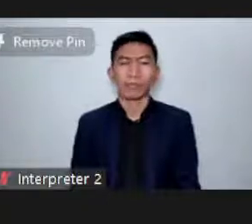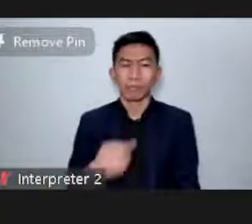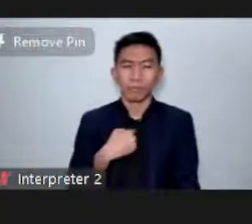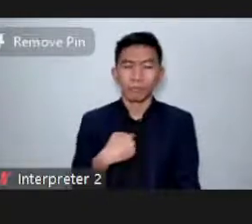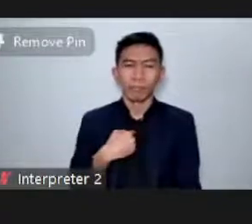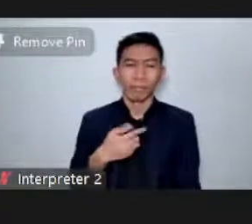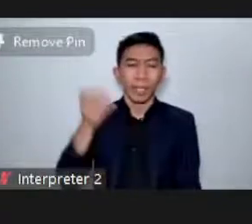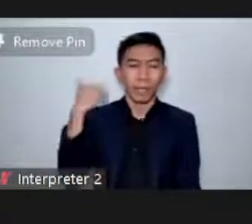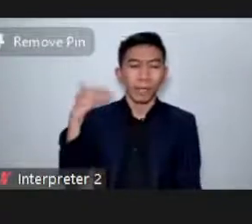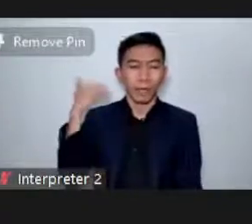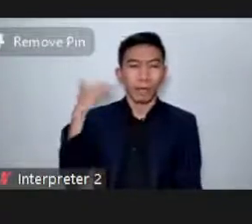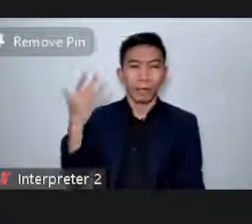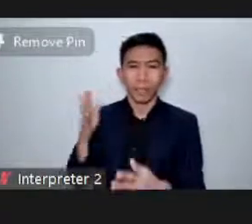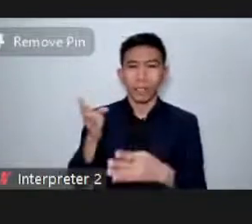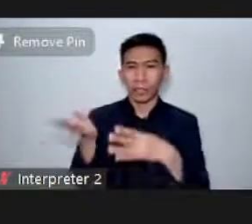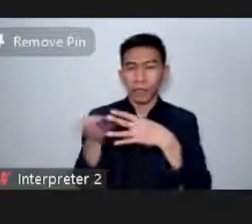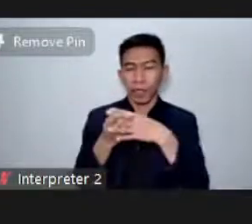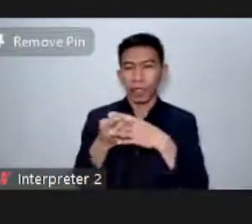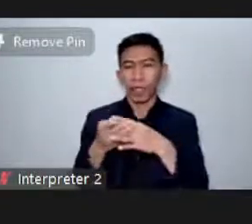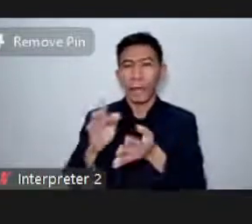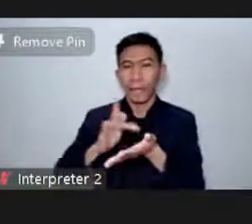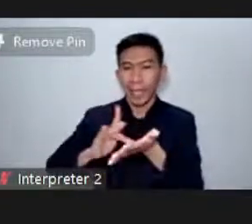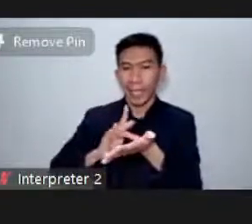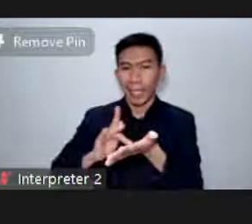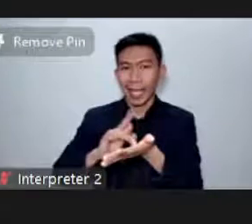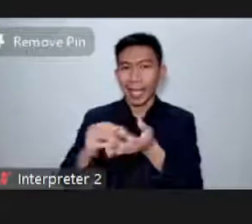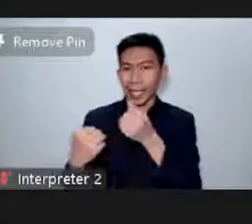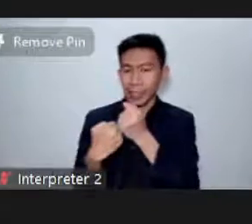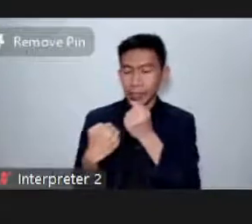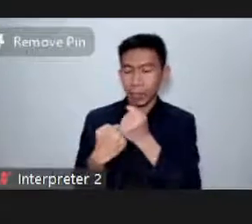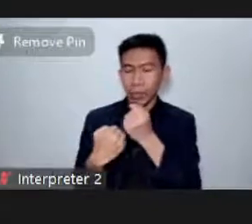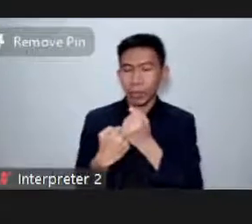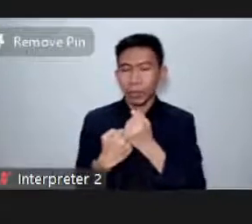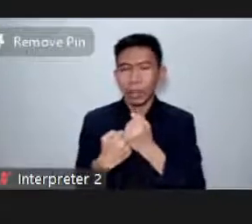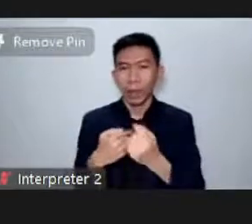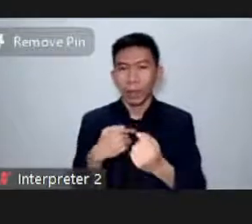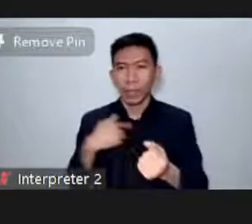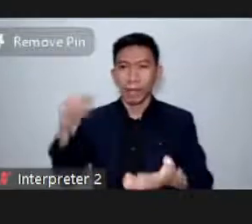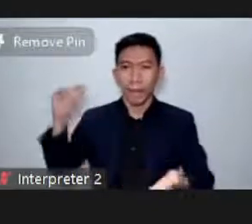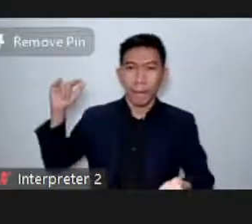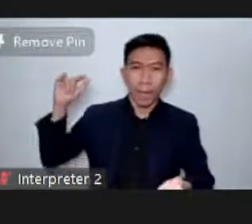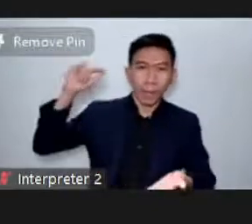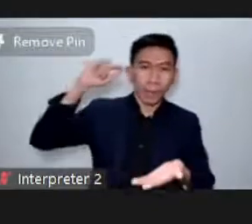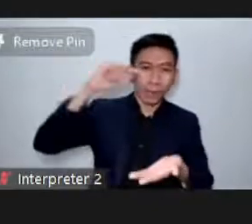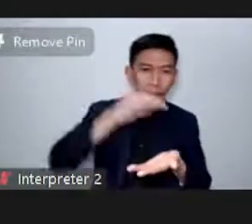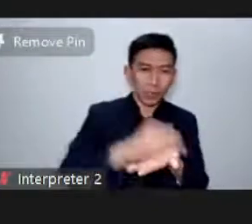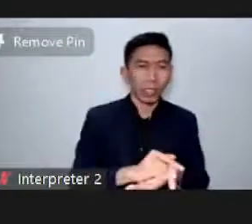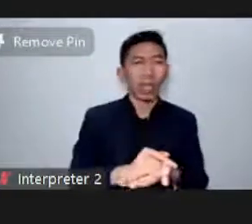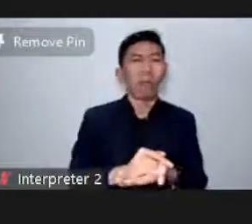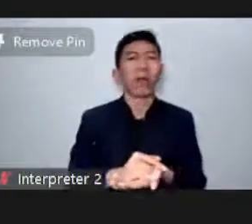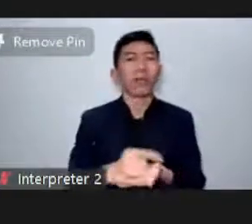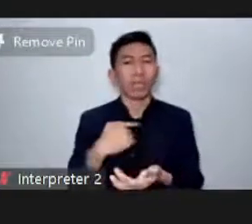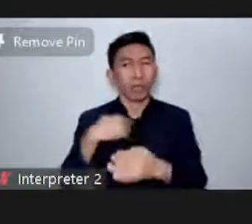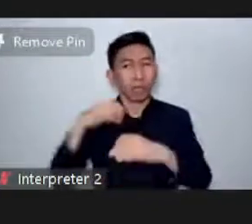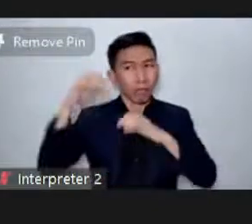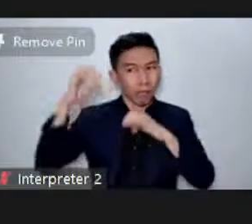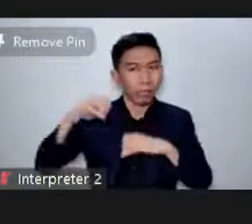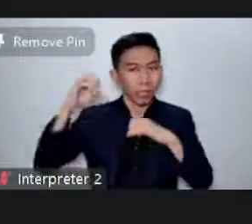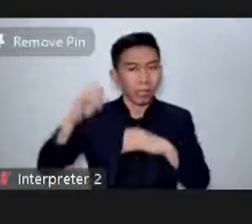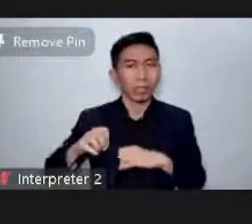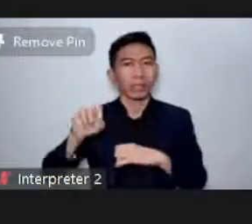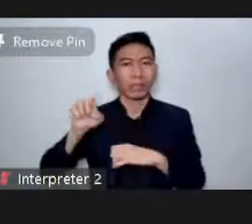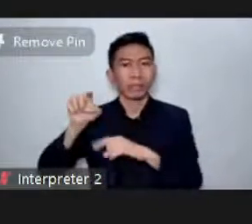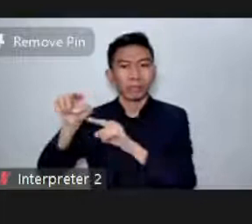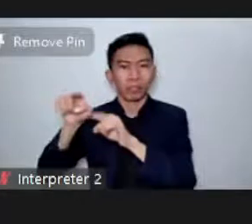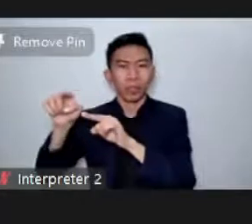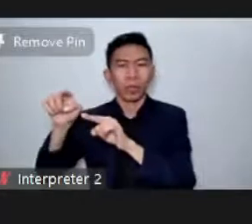File po ako noon ng medical po. Nung pagdating ko pa lang po dahil inaasahan ko po na sila mismo ang tutulong dahil